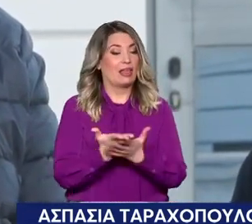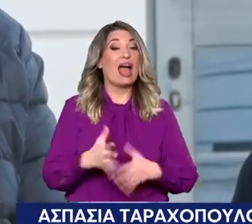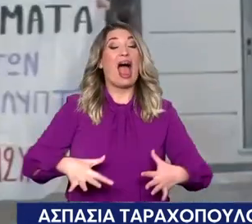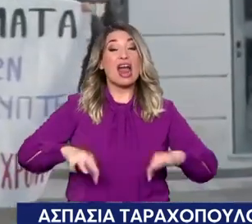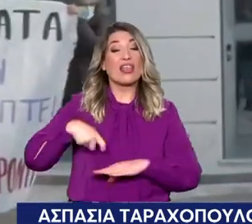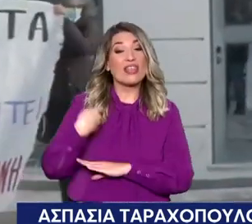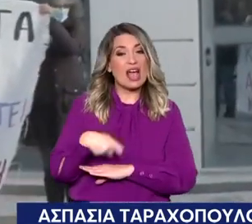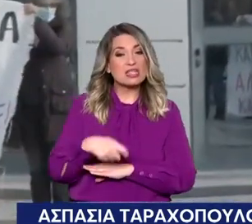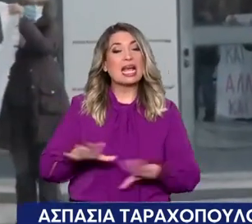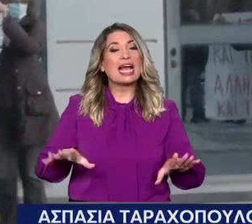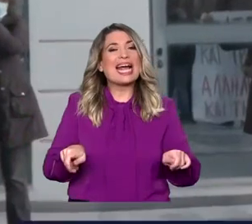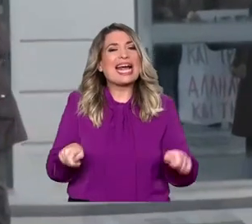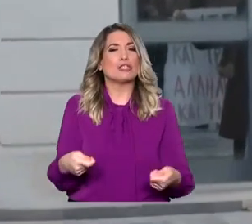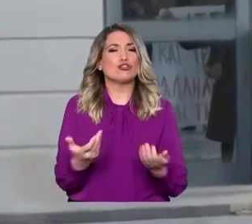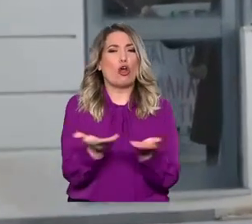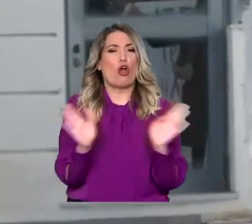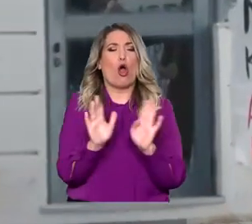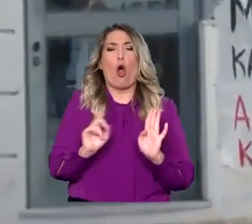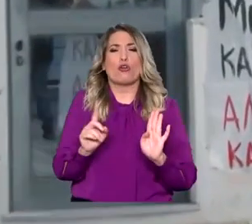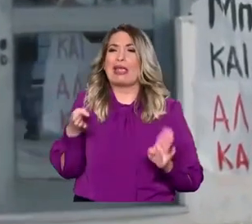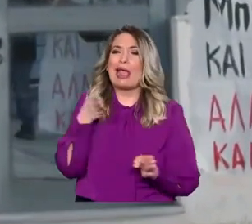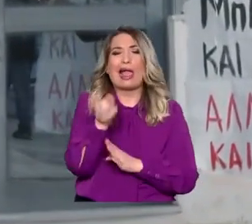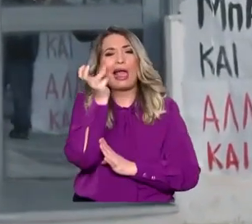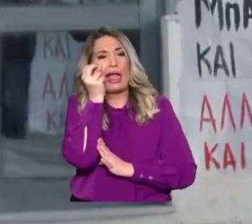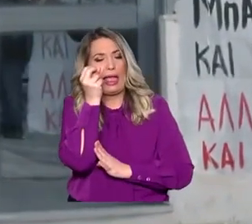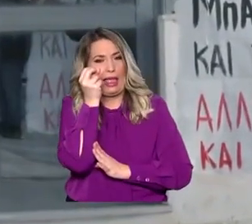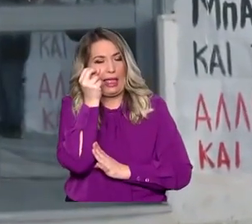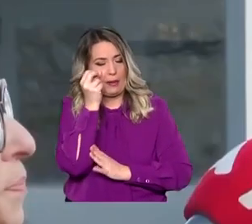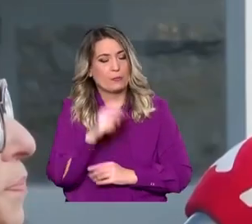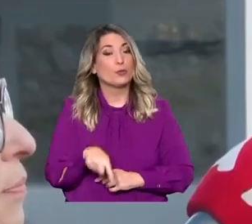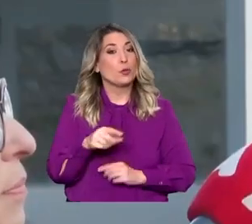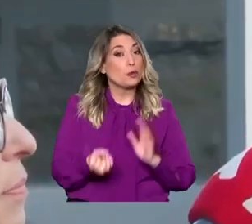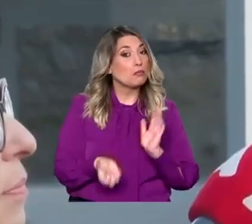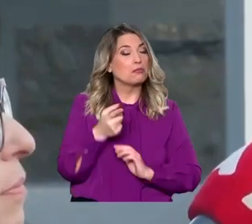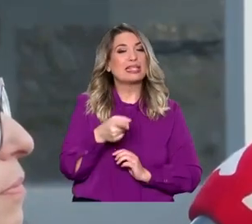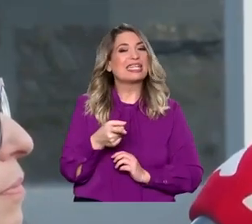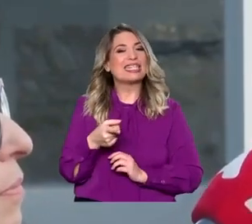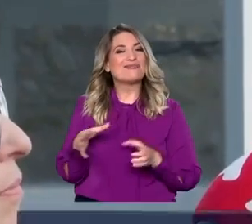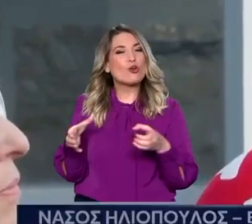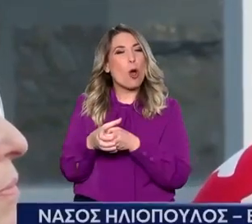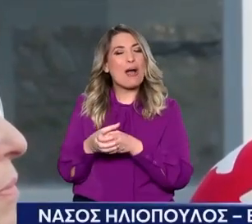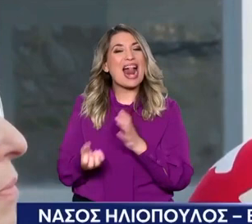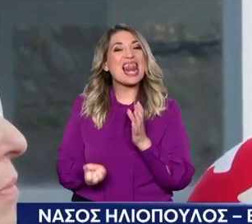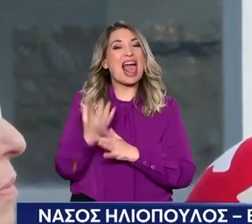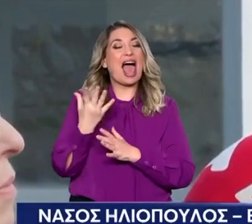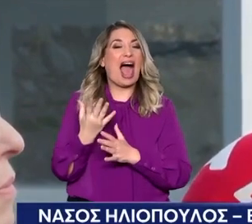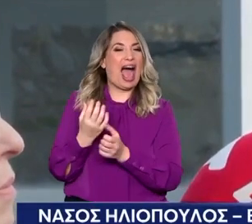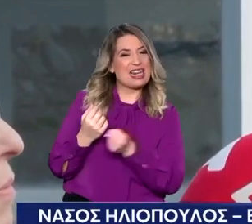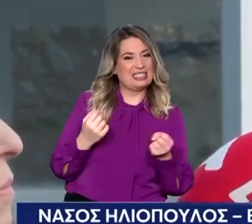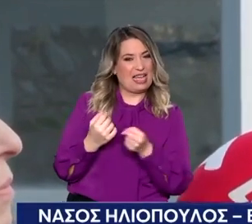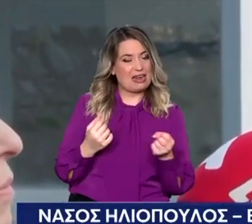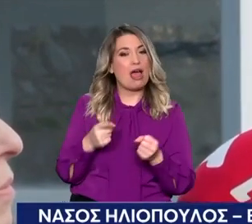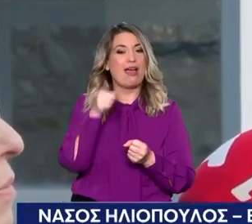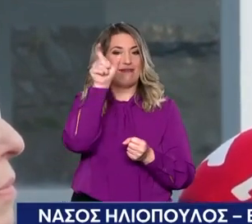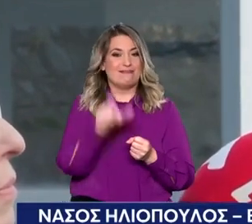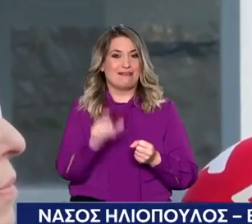των θυρών η υπόθεση αποκτά και πολιτικό χρώμα με τη νέα αριστερά να δηλώνει παρών βρισκόμαστε σήμερα εδώ γιατί η συγκεκριμένη υπόθεση αναδεικνύει με ένα